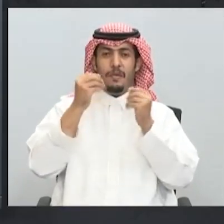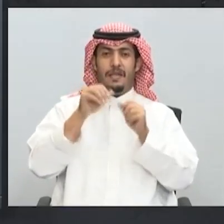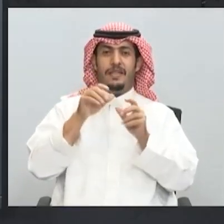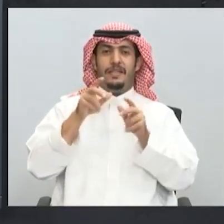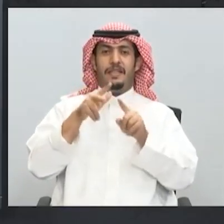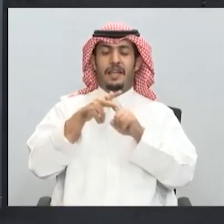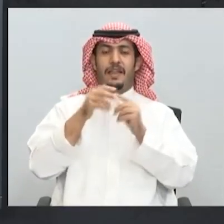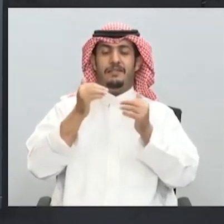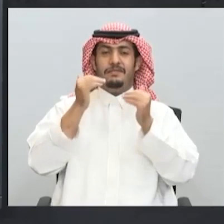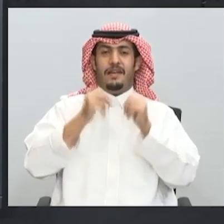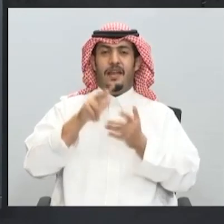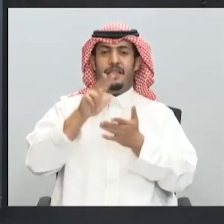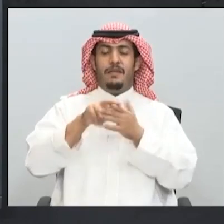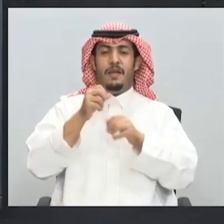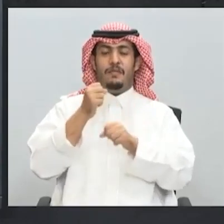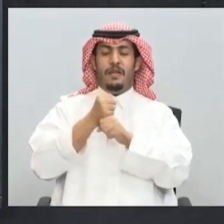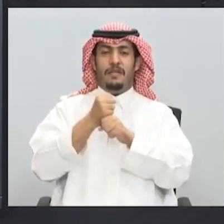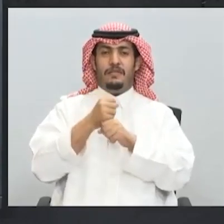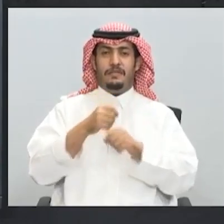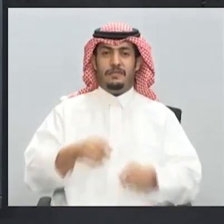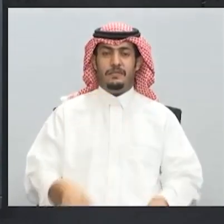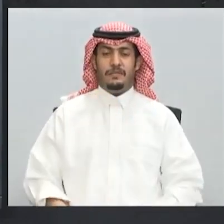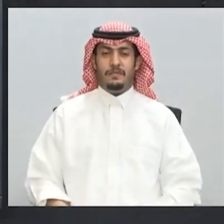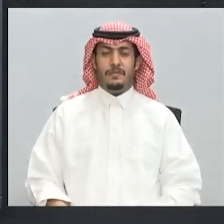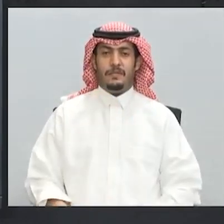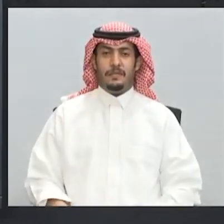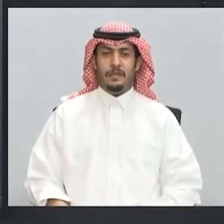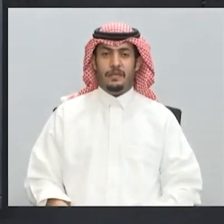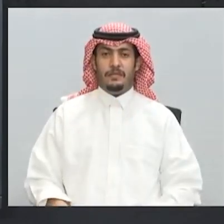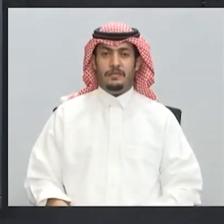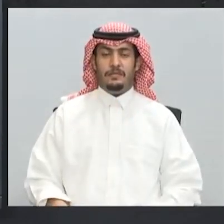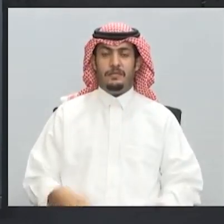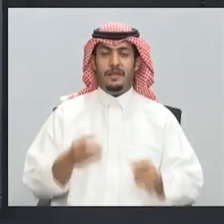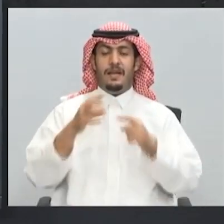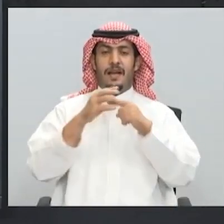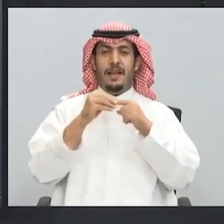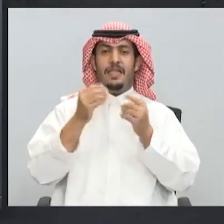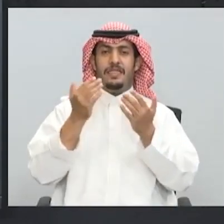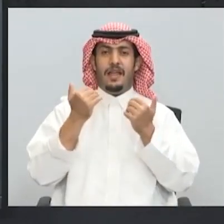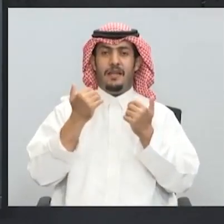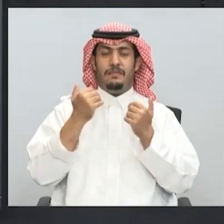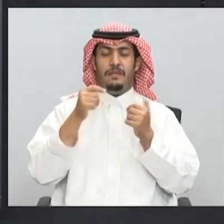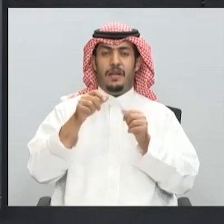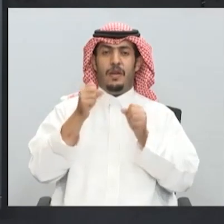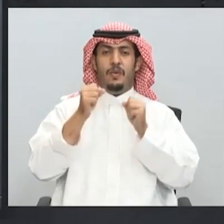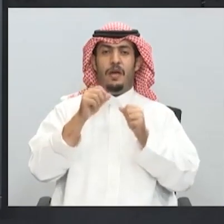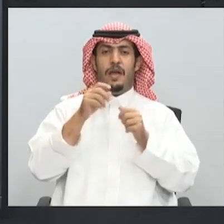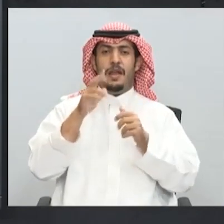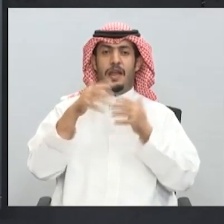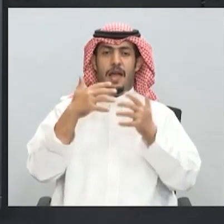وبالتالي قللت الاعتماد على الموظف وبدورها قل الطلب على القوى